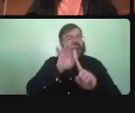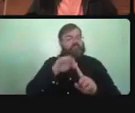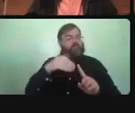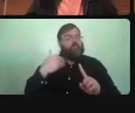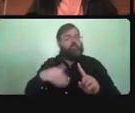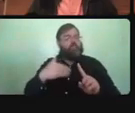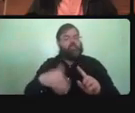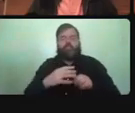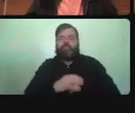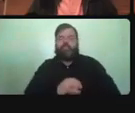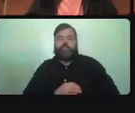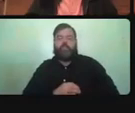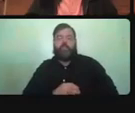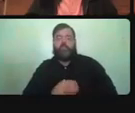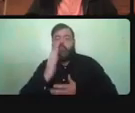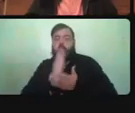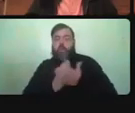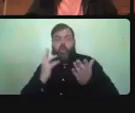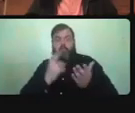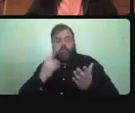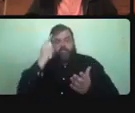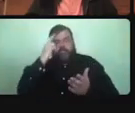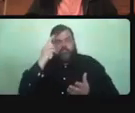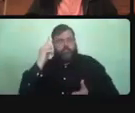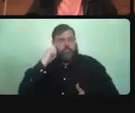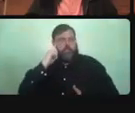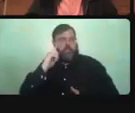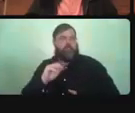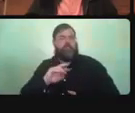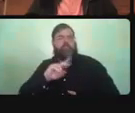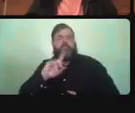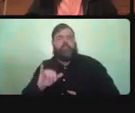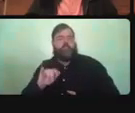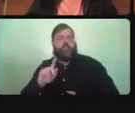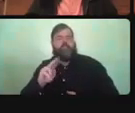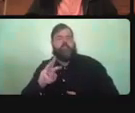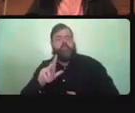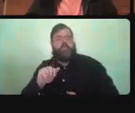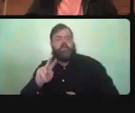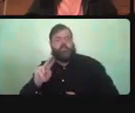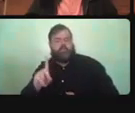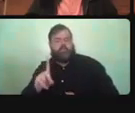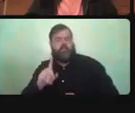mambo mazuri ambayo yanaweza kuendelea katika siku za usoni.